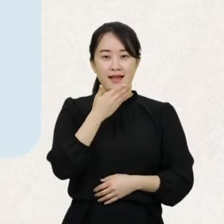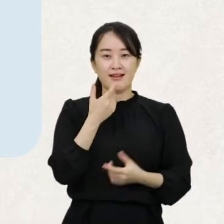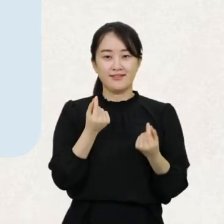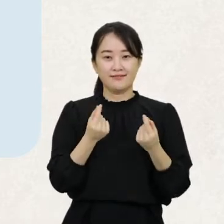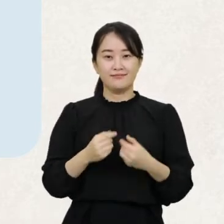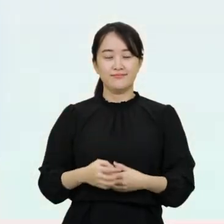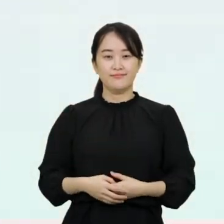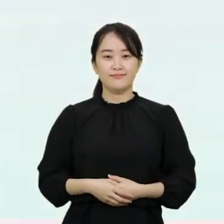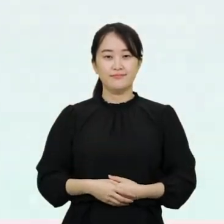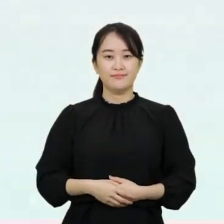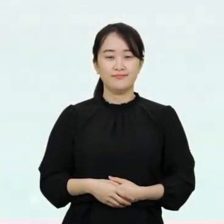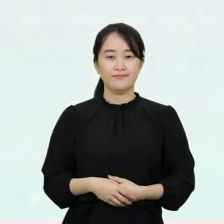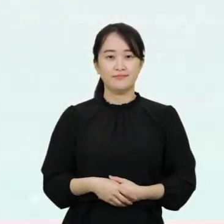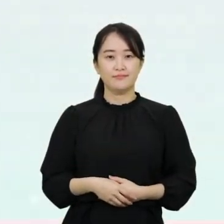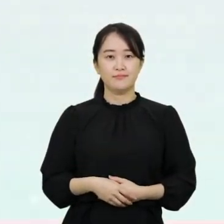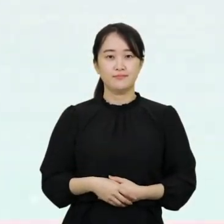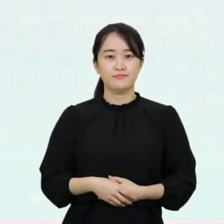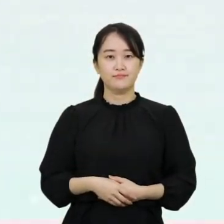있어요.